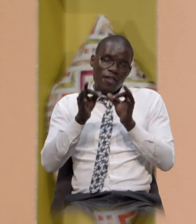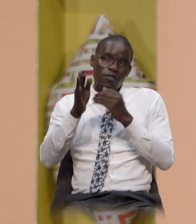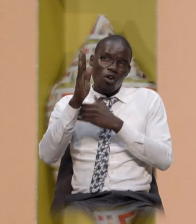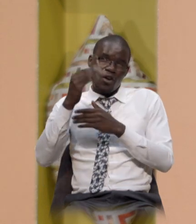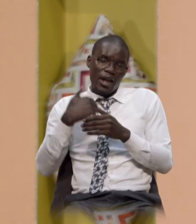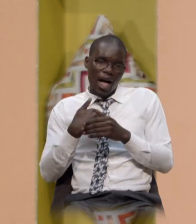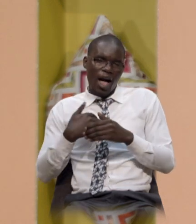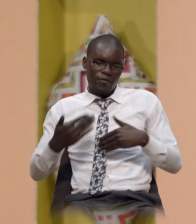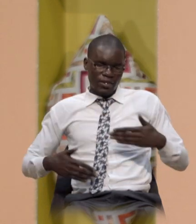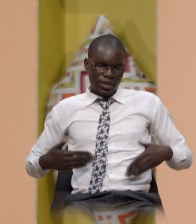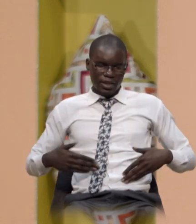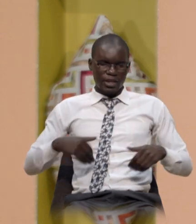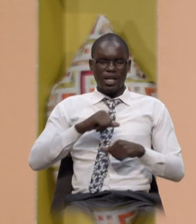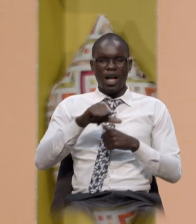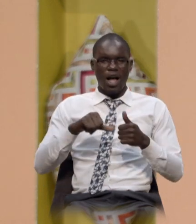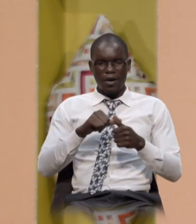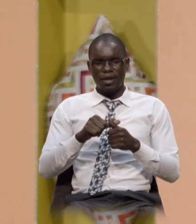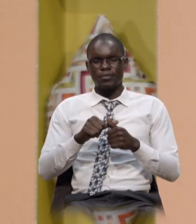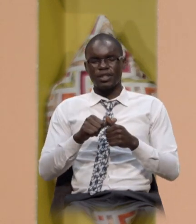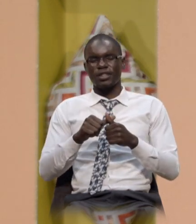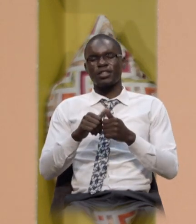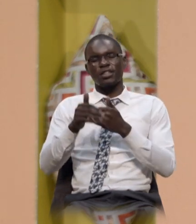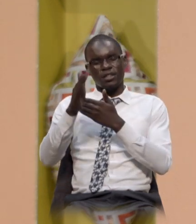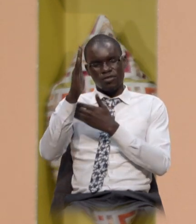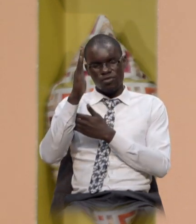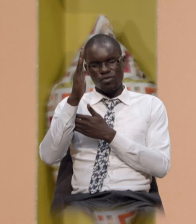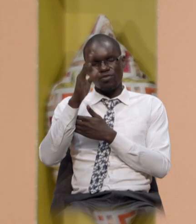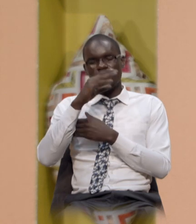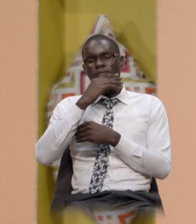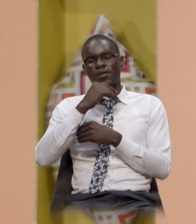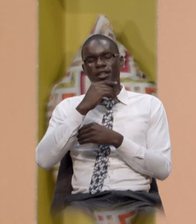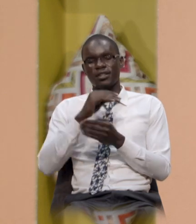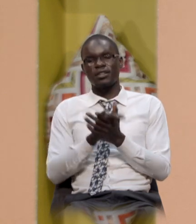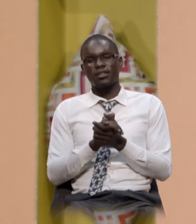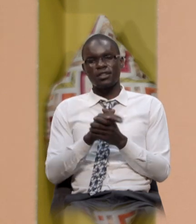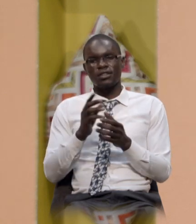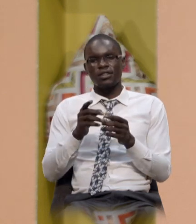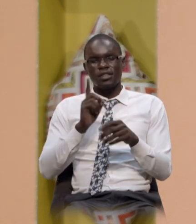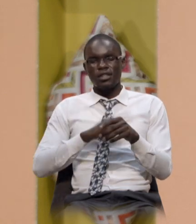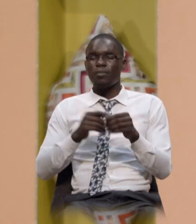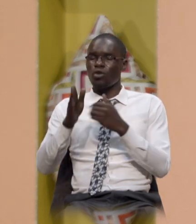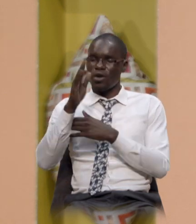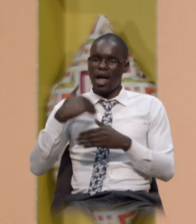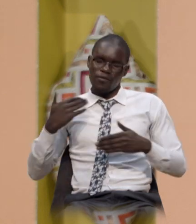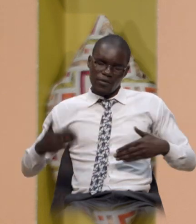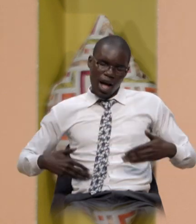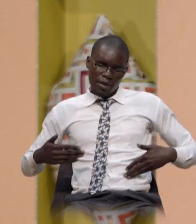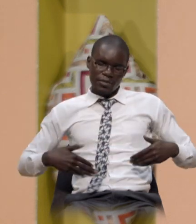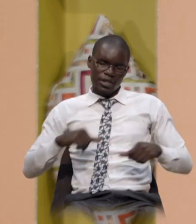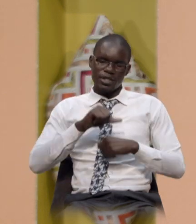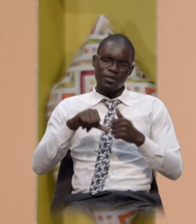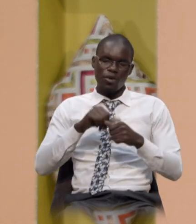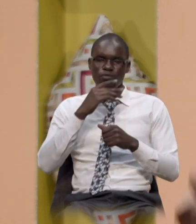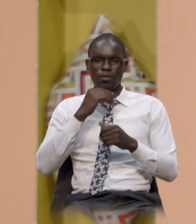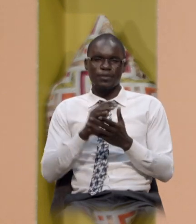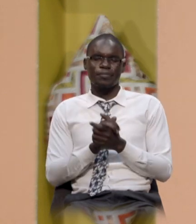pekee kwa ajili ya mwanadamu. When God is proud of a man. Mungu akiwa na furaha ya pekee kwa sababu ya